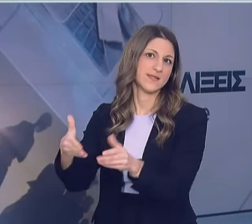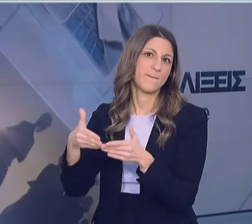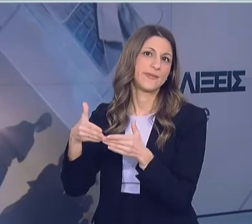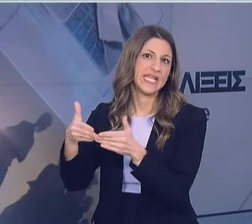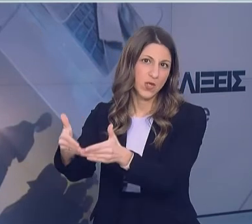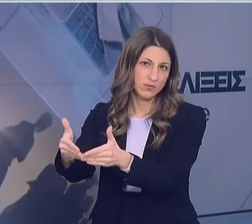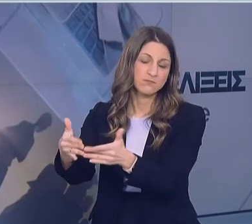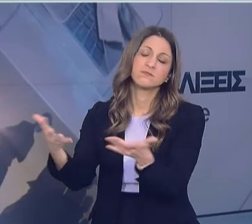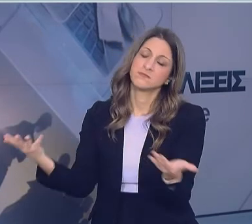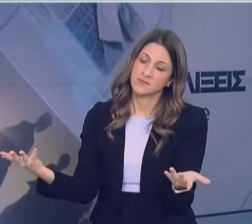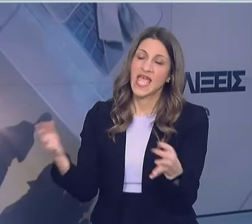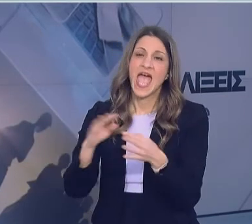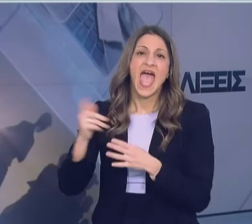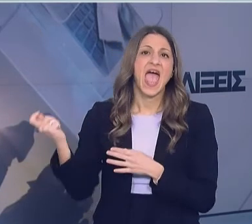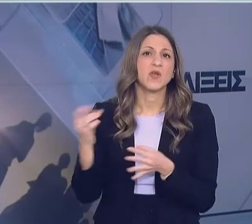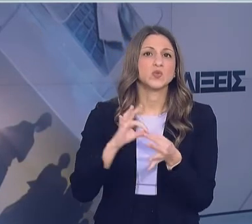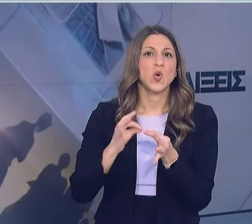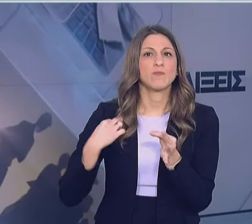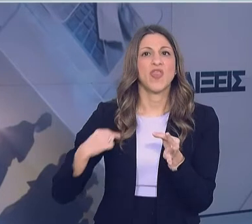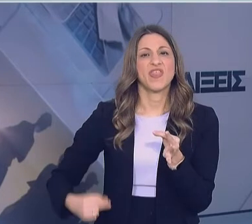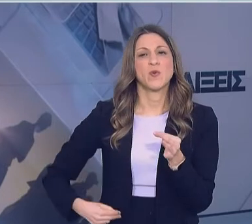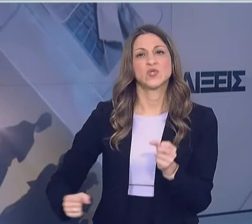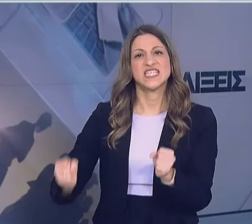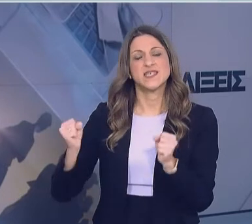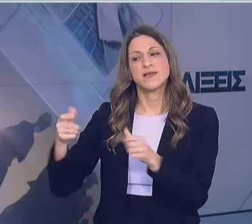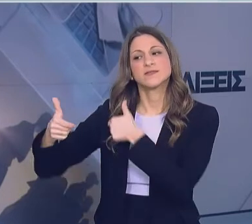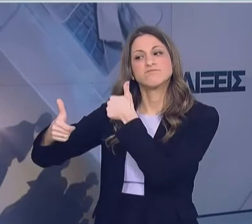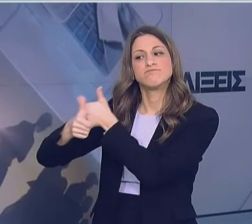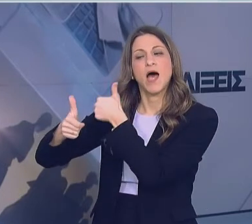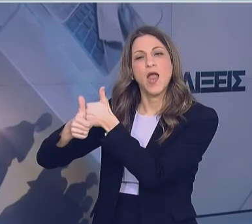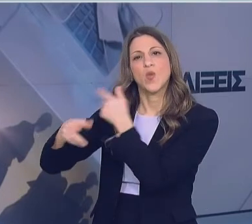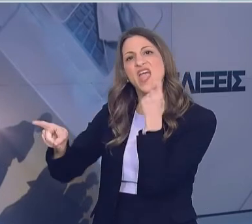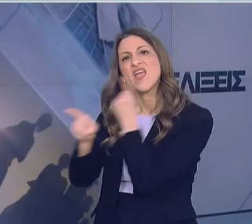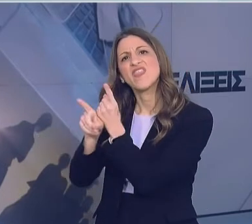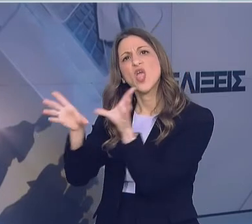σύμφωνα με τις υποδείξεις του ΕΟΔΗ και παρακολουθούμενοι από ειδικό κλιμάκιο